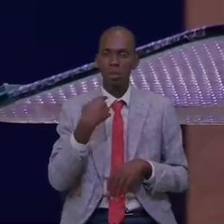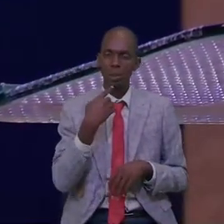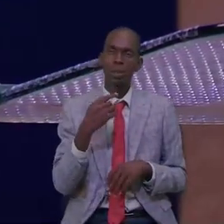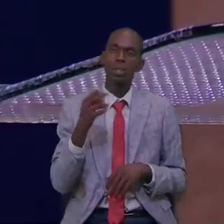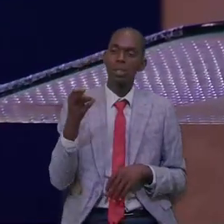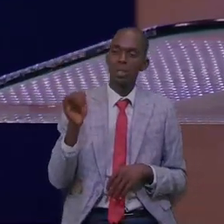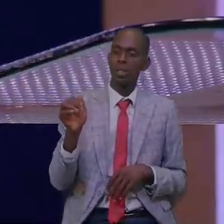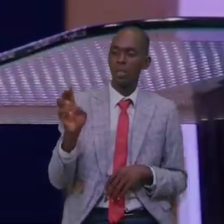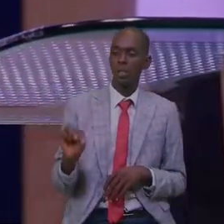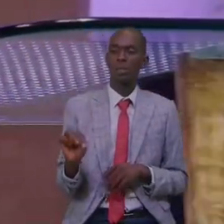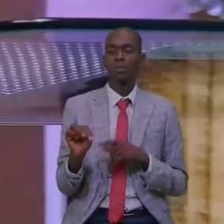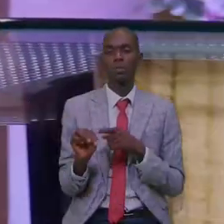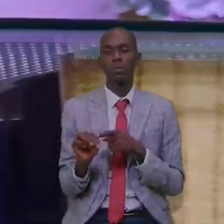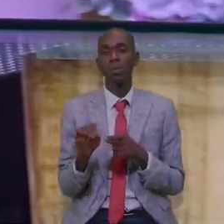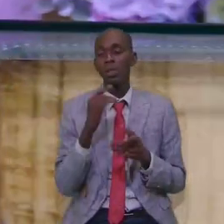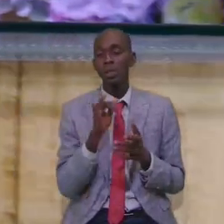Christ.